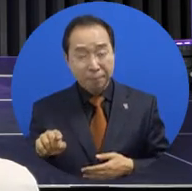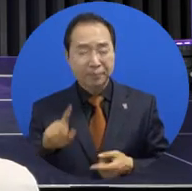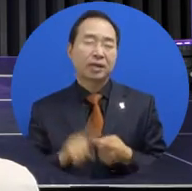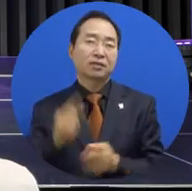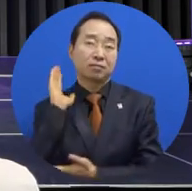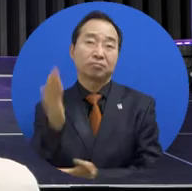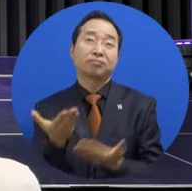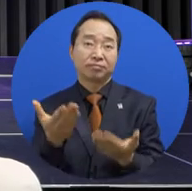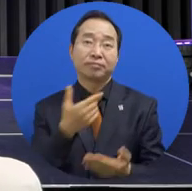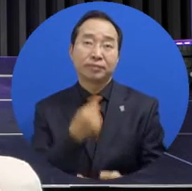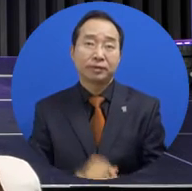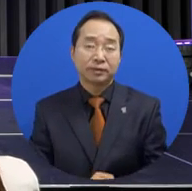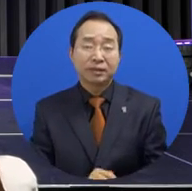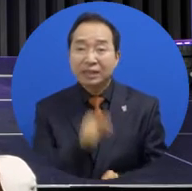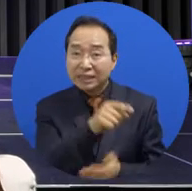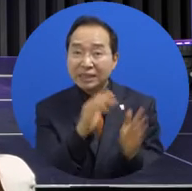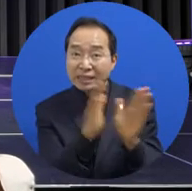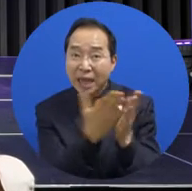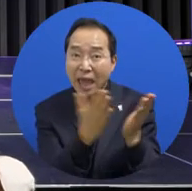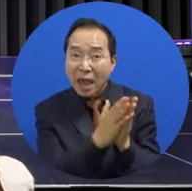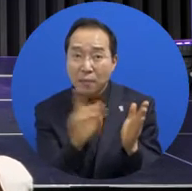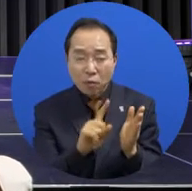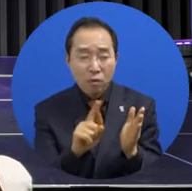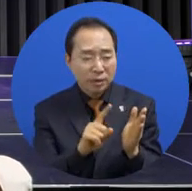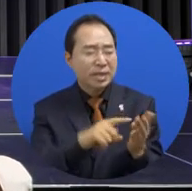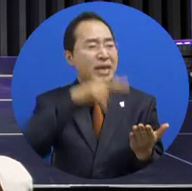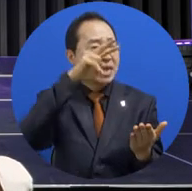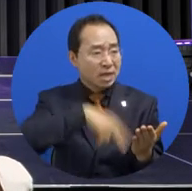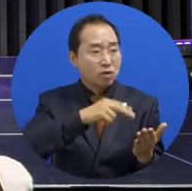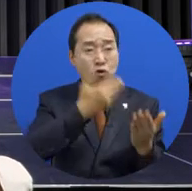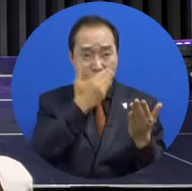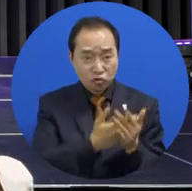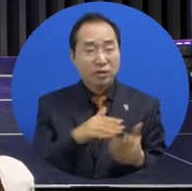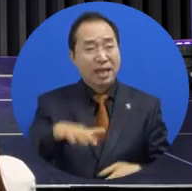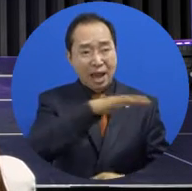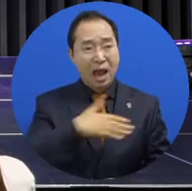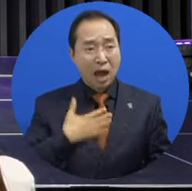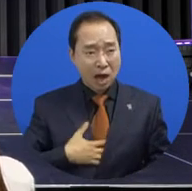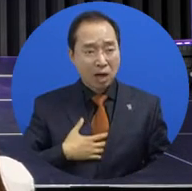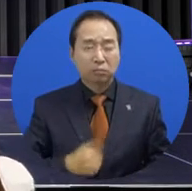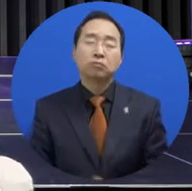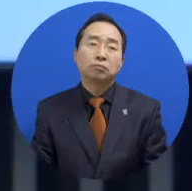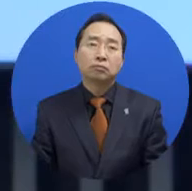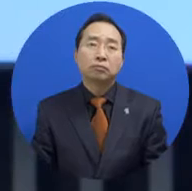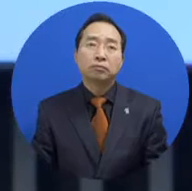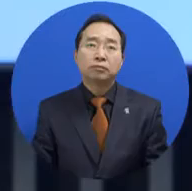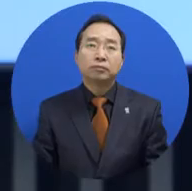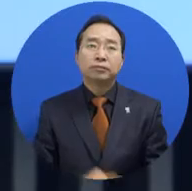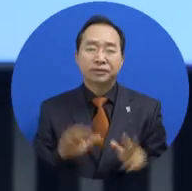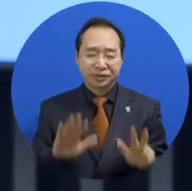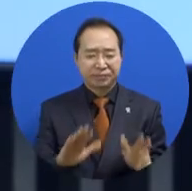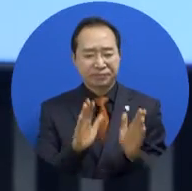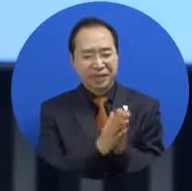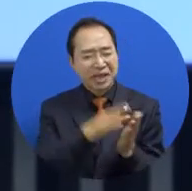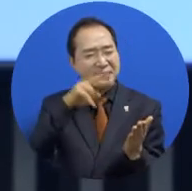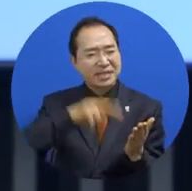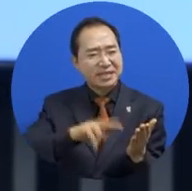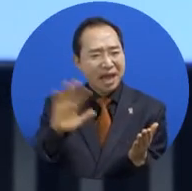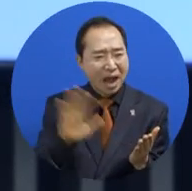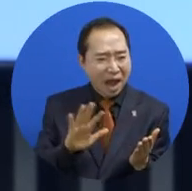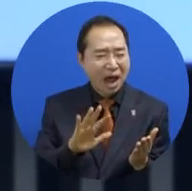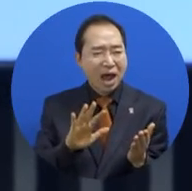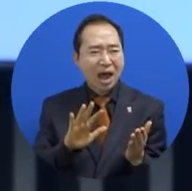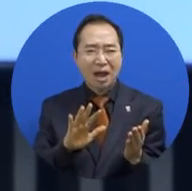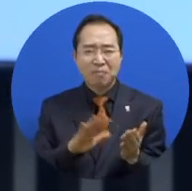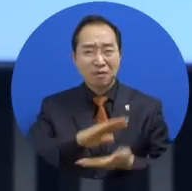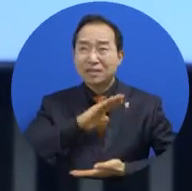그 맥락을 먼저 말씀을 드리면 읽는다가 중요한 건 다 아실 거예요. 지금 우리가 뭐 이제